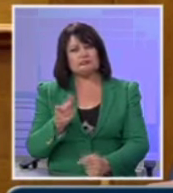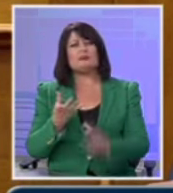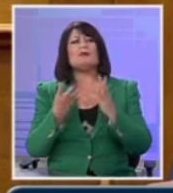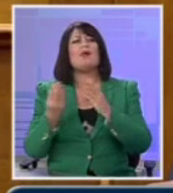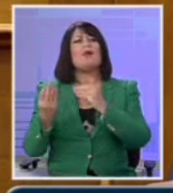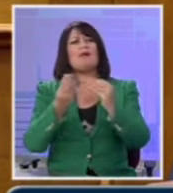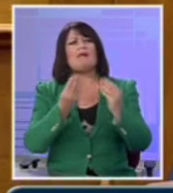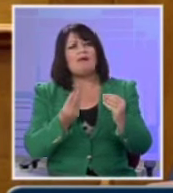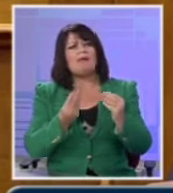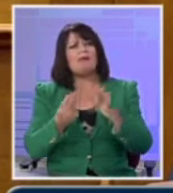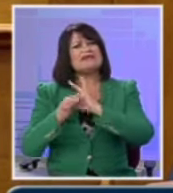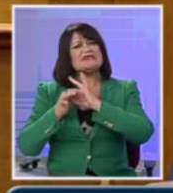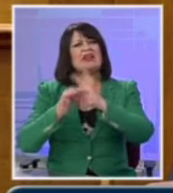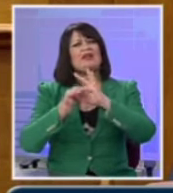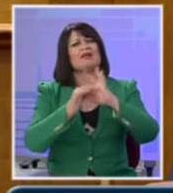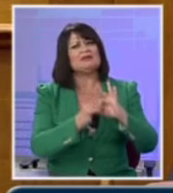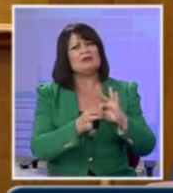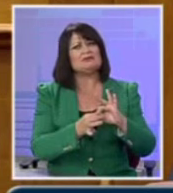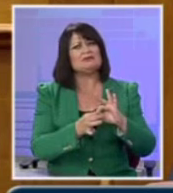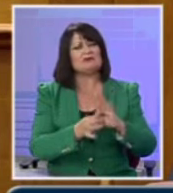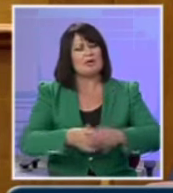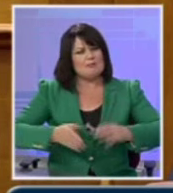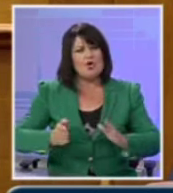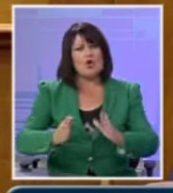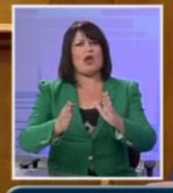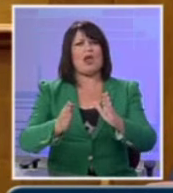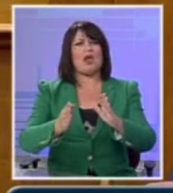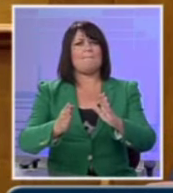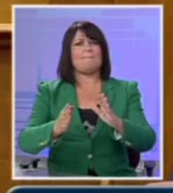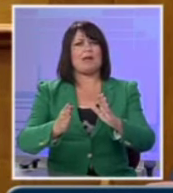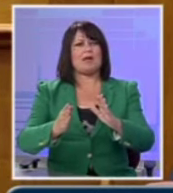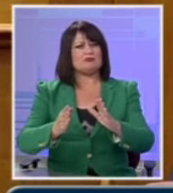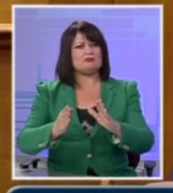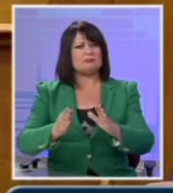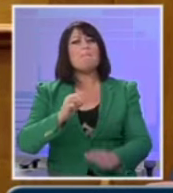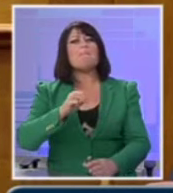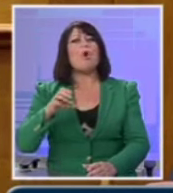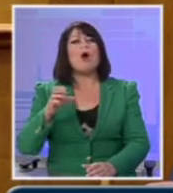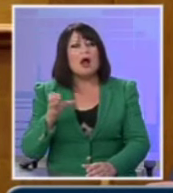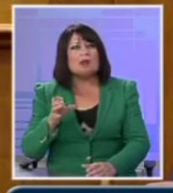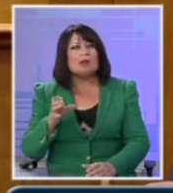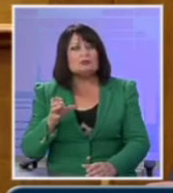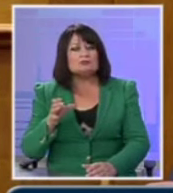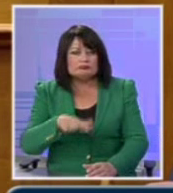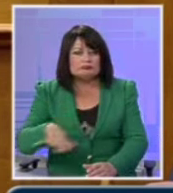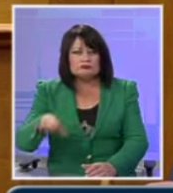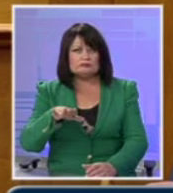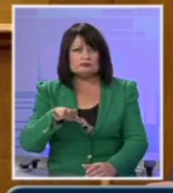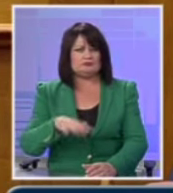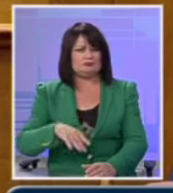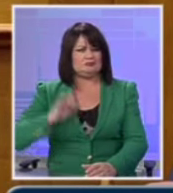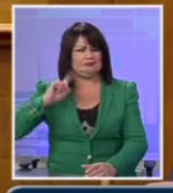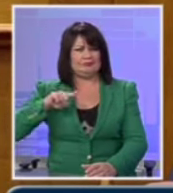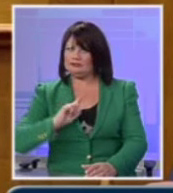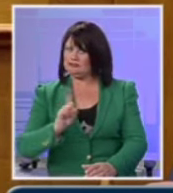και πολυεπίπεδες συνεργασίες. Προωθούμε τα ΜΟΑ, όμως ταυτόχρονα δεν κλείνουμε τα μάτια μας και